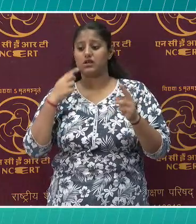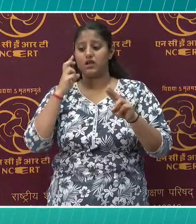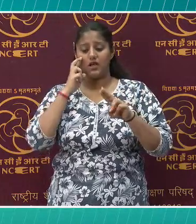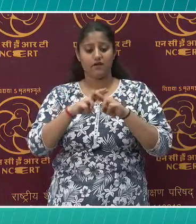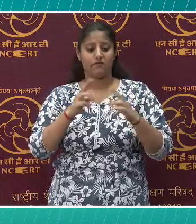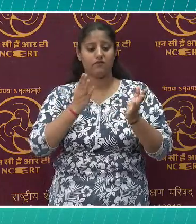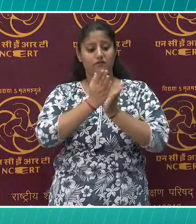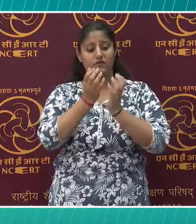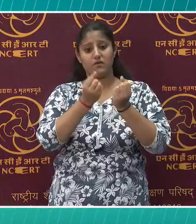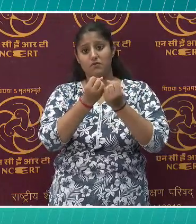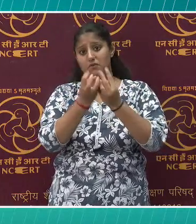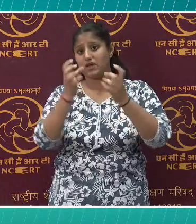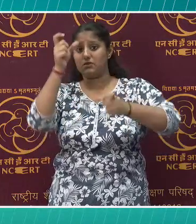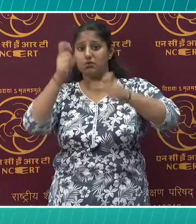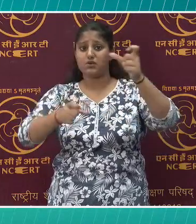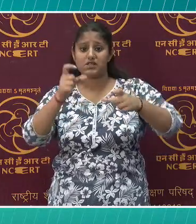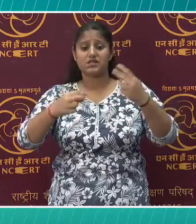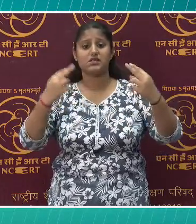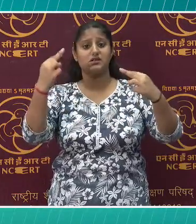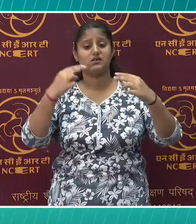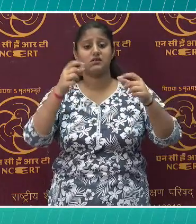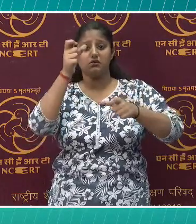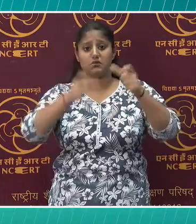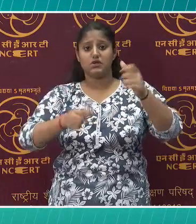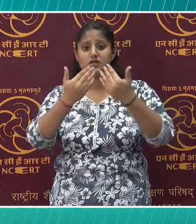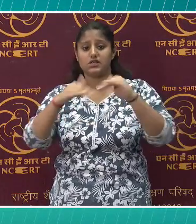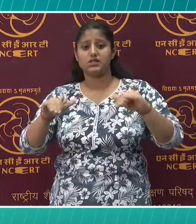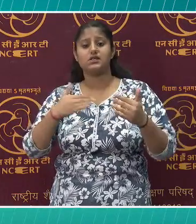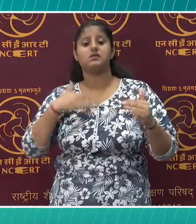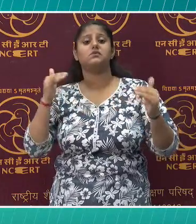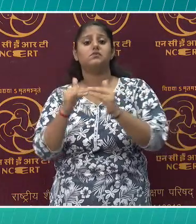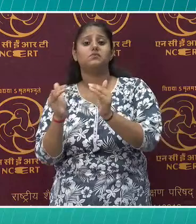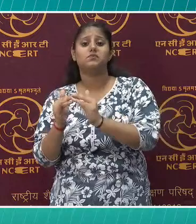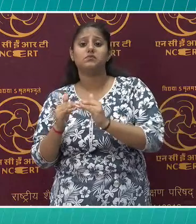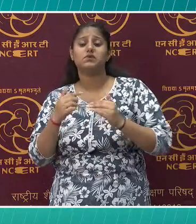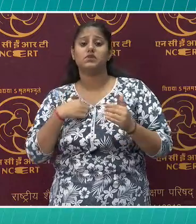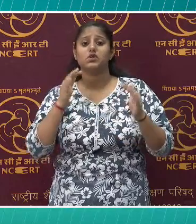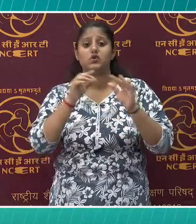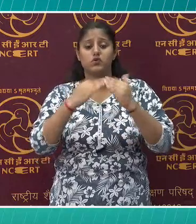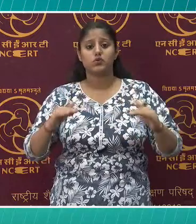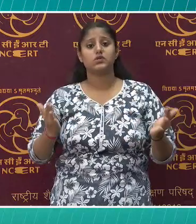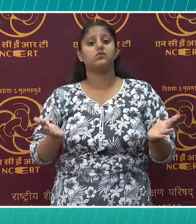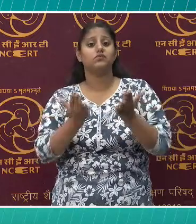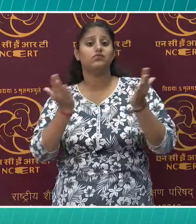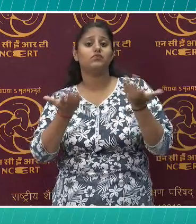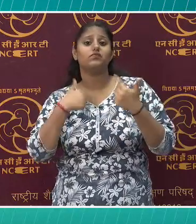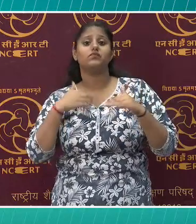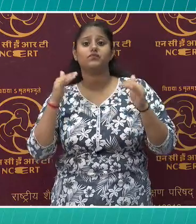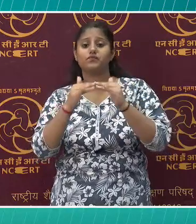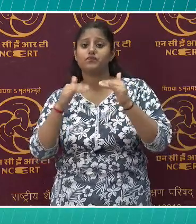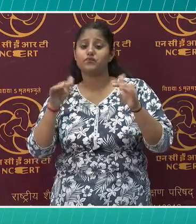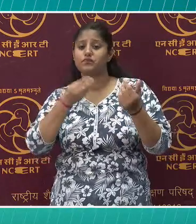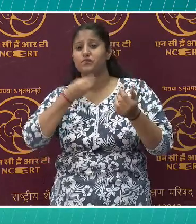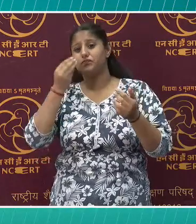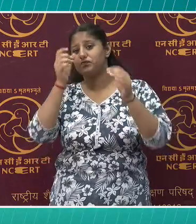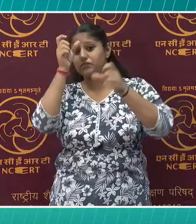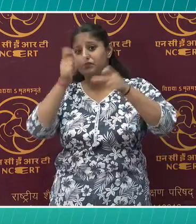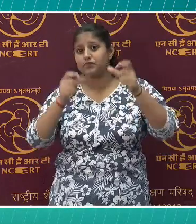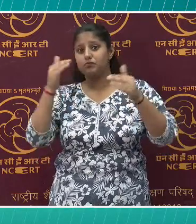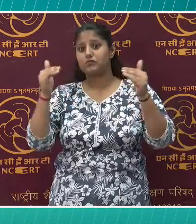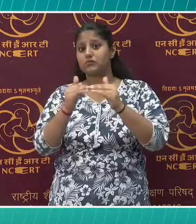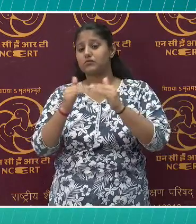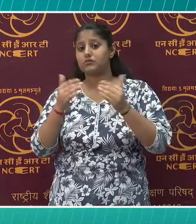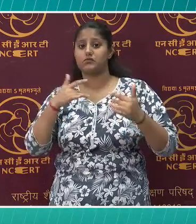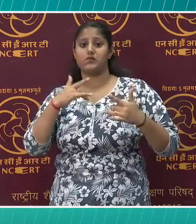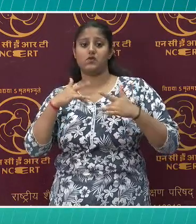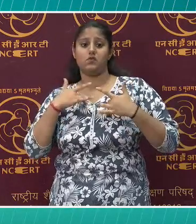कितने तरह के लोगों से मिलते हैं, हम अपने बच्चों को प्रोत्साहित करते हैं कि ऐसे लोगों से मिलिए, तो आप देखते हैं कि आपके जो अनुभव होते हैं वो एकदम